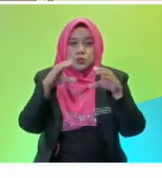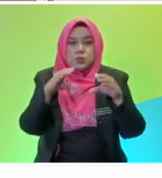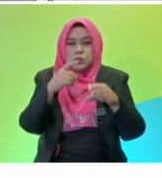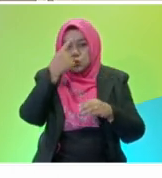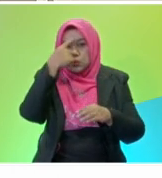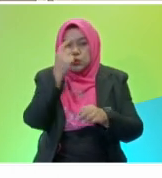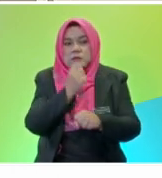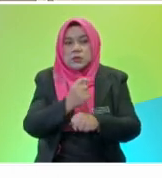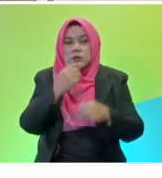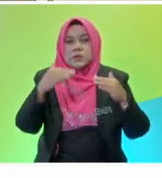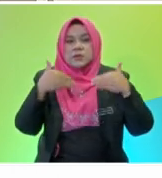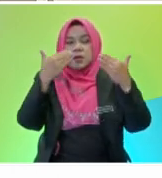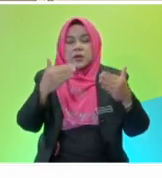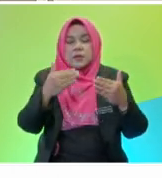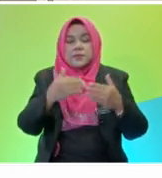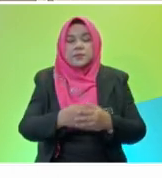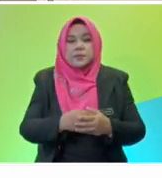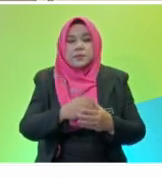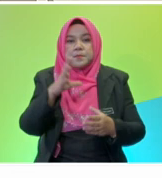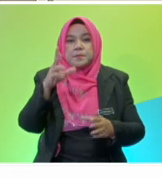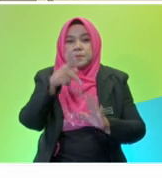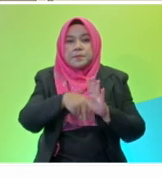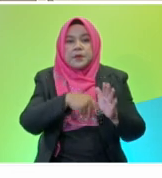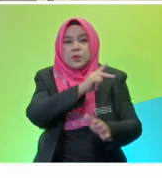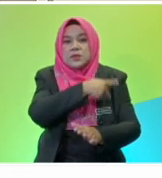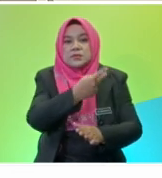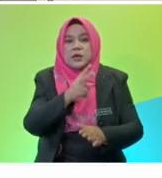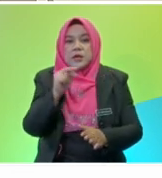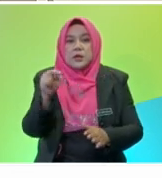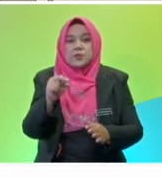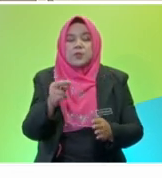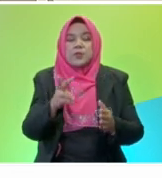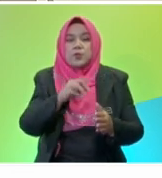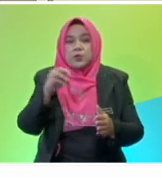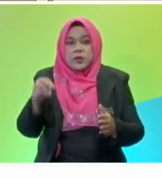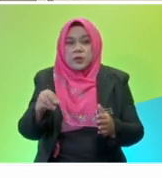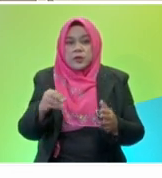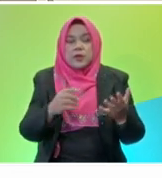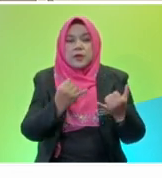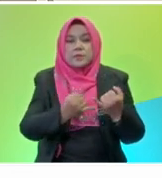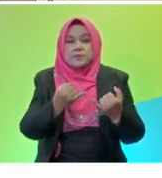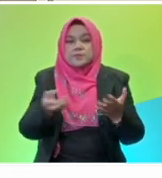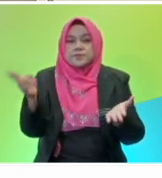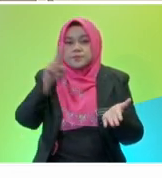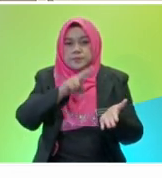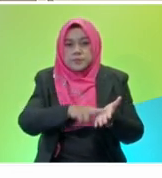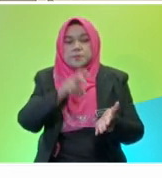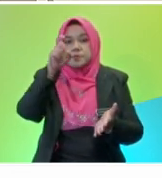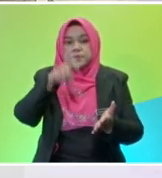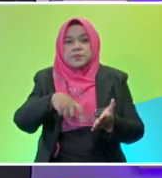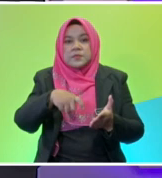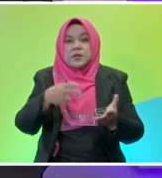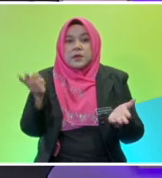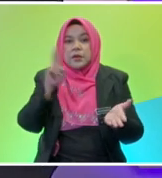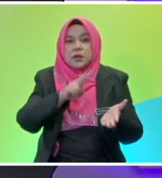tahap puasa murid Oke seterusnya sekali adalah mereka perlu dicatat dalam boram perekoden